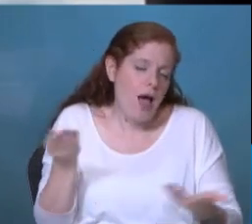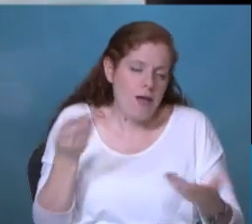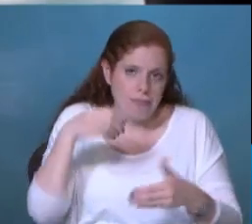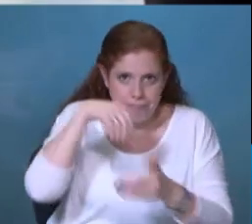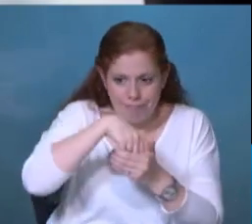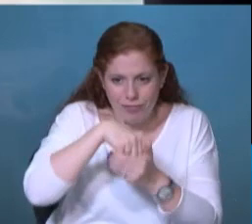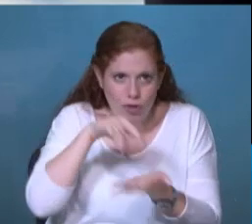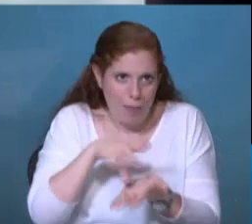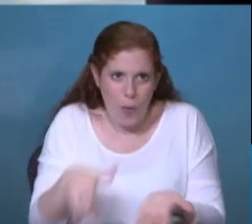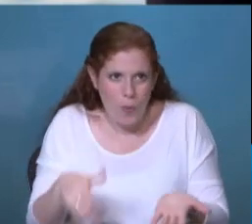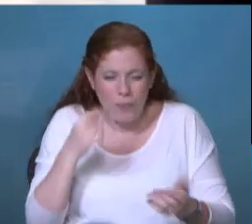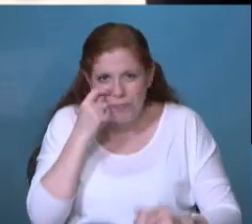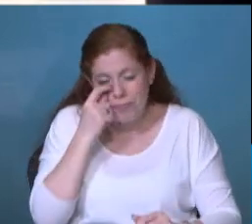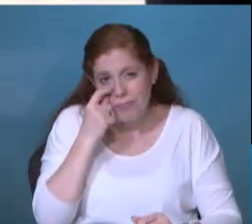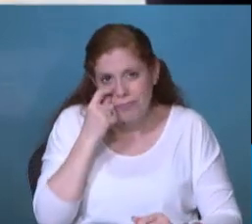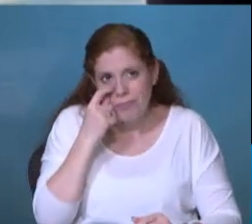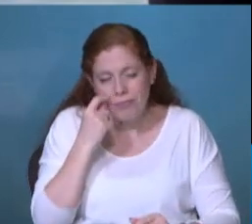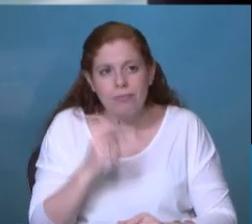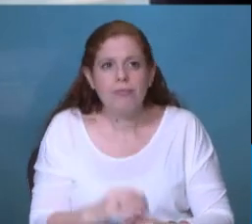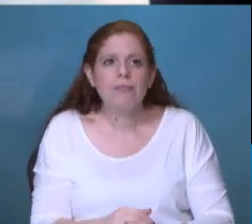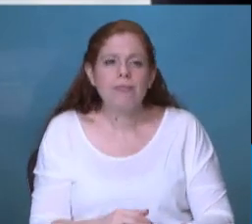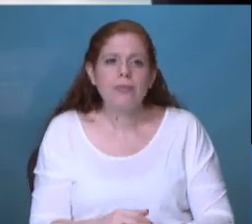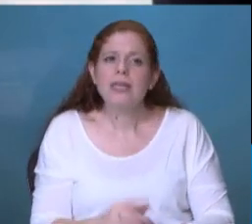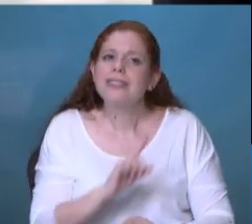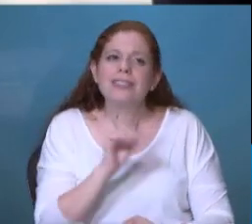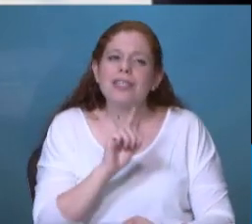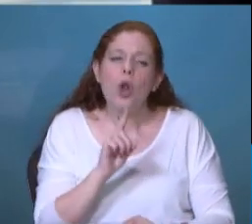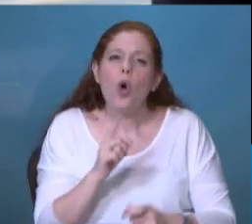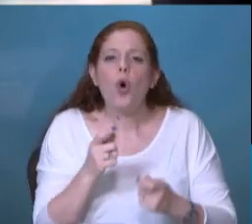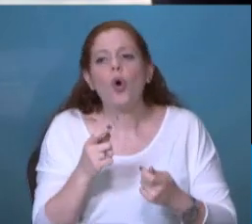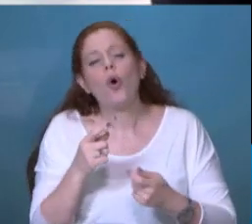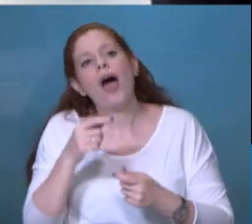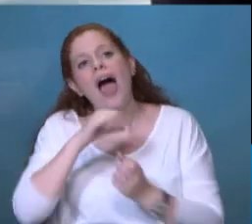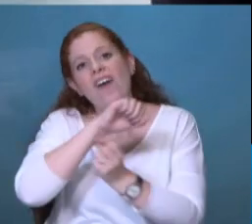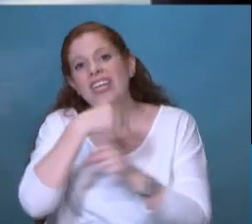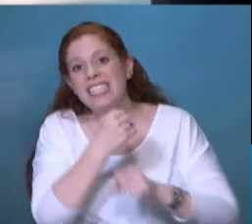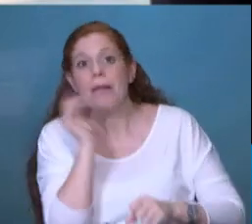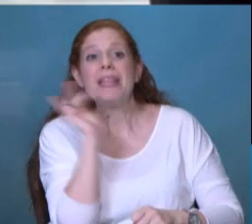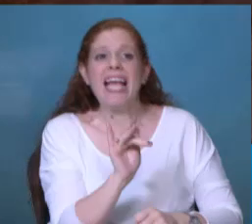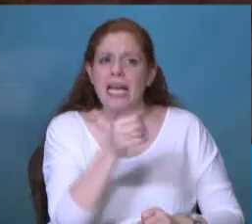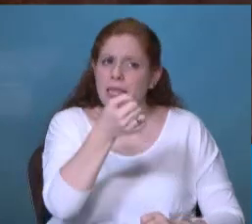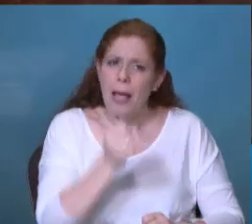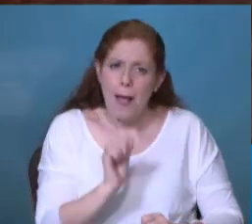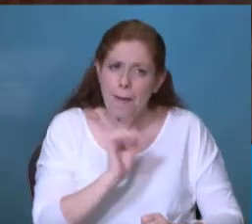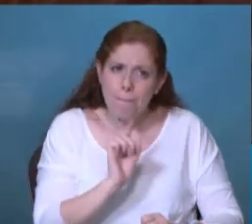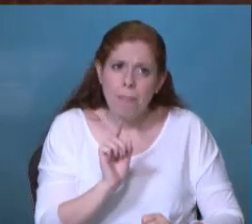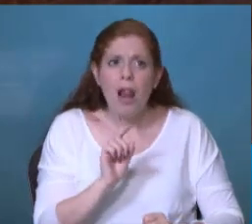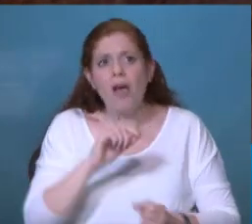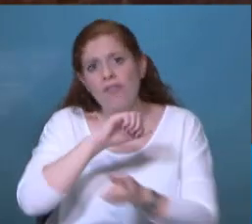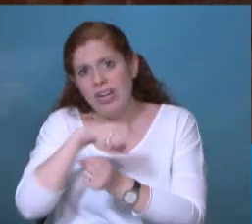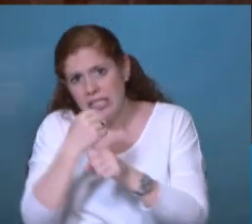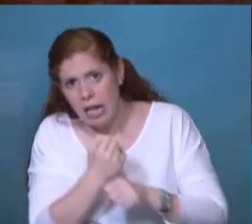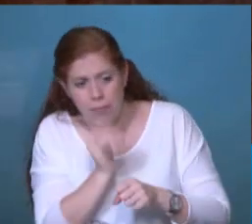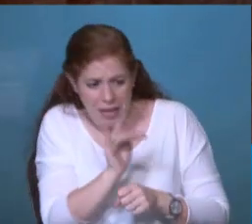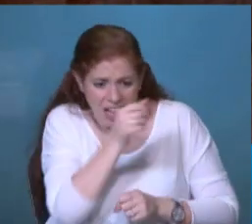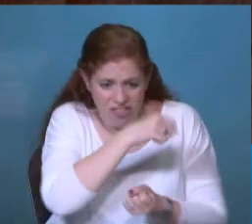it's an internal problem. It's not Venetian against tourists. It's also Venetian against Venetians, you know.